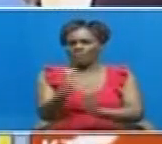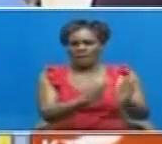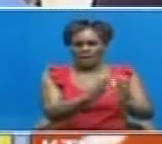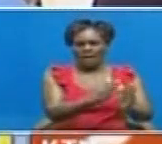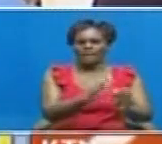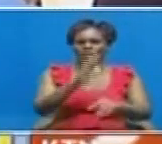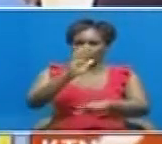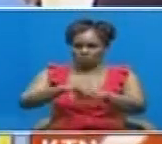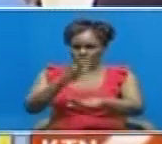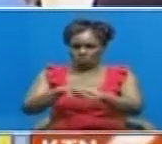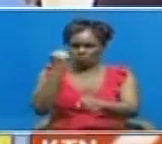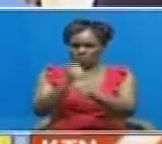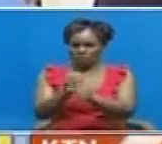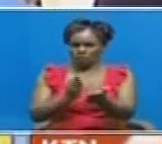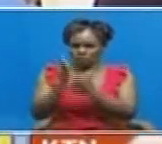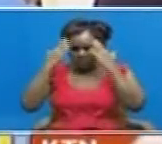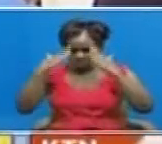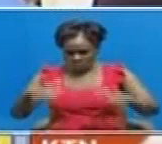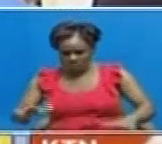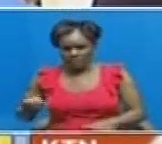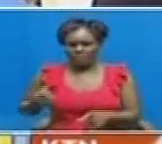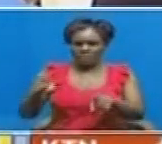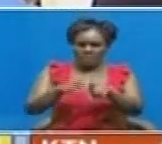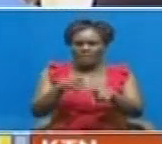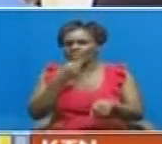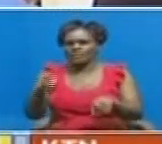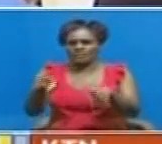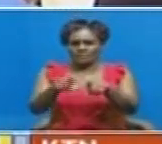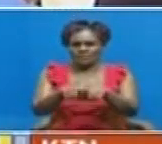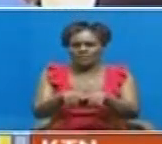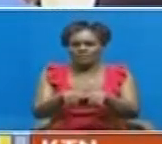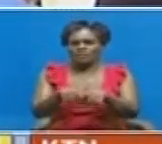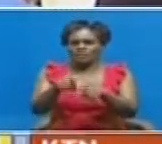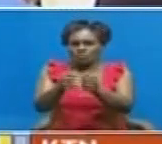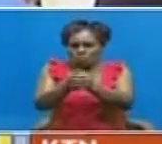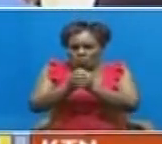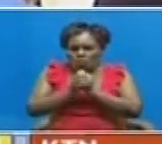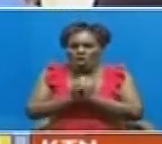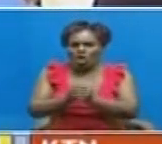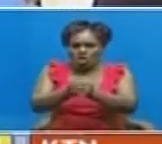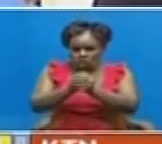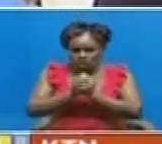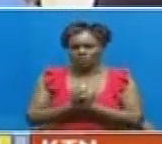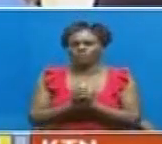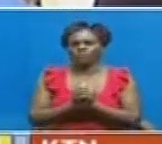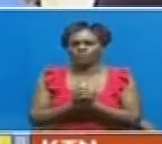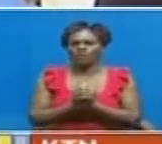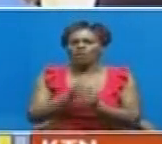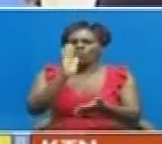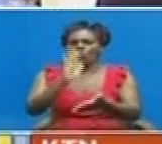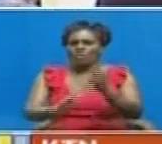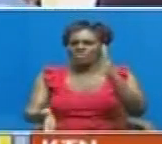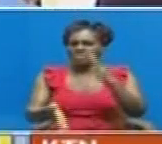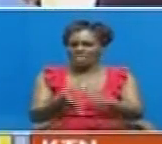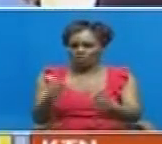arrangements to ensure that our muslim brothers and sisters fulfill their religious obligations without